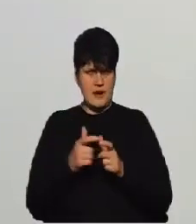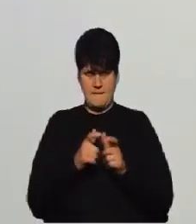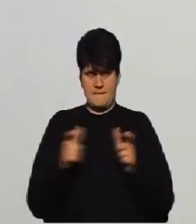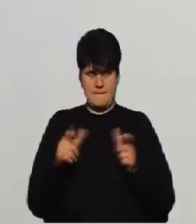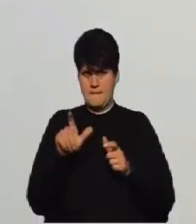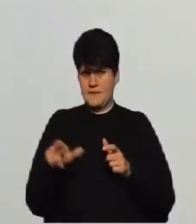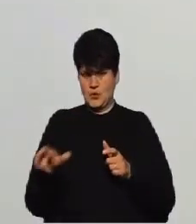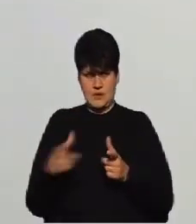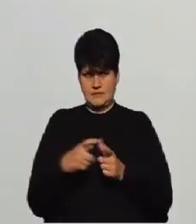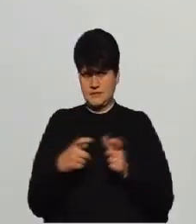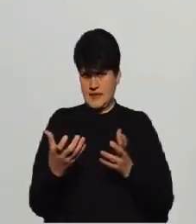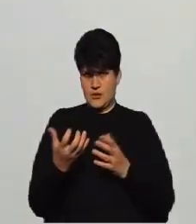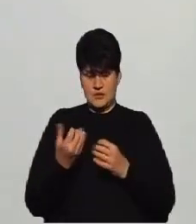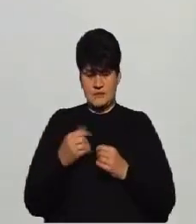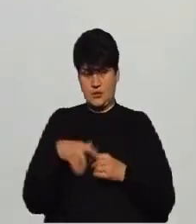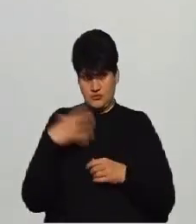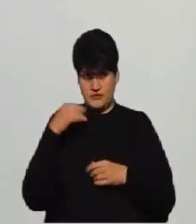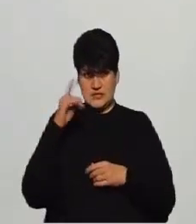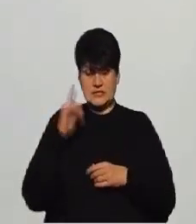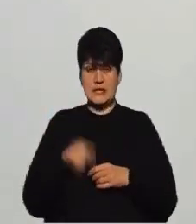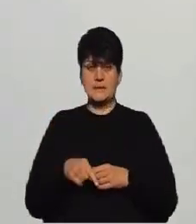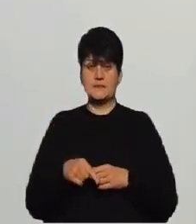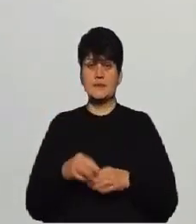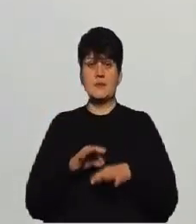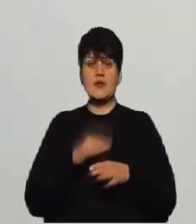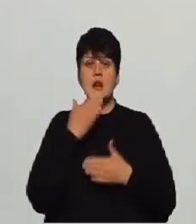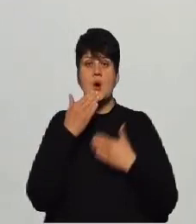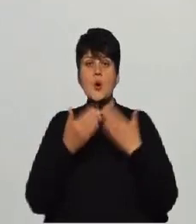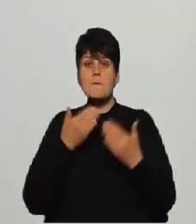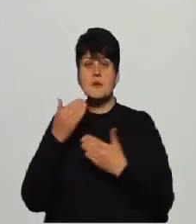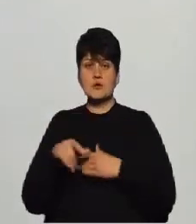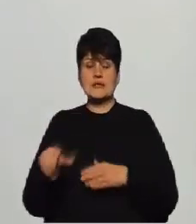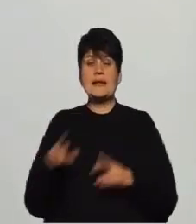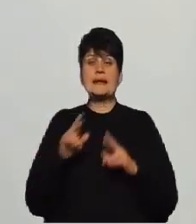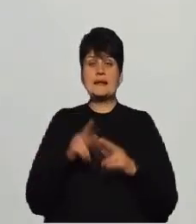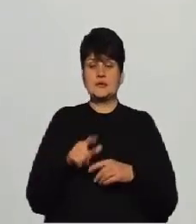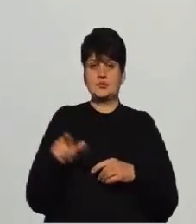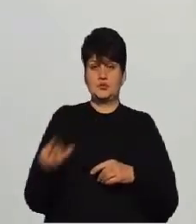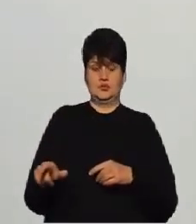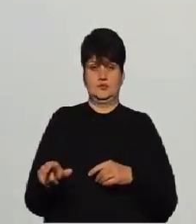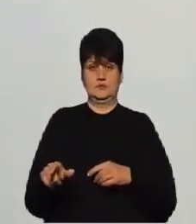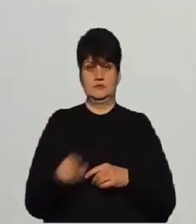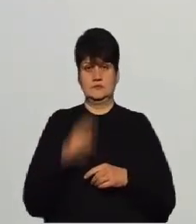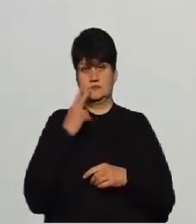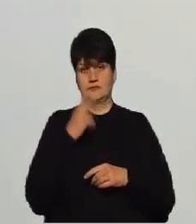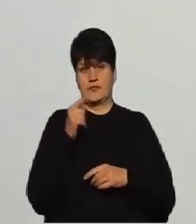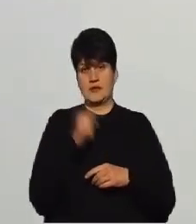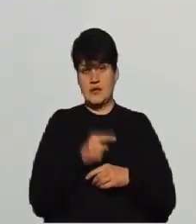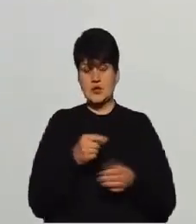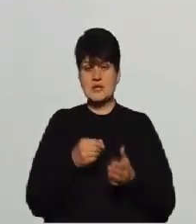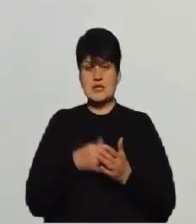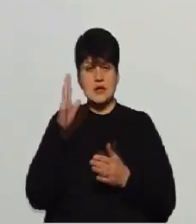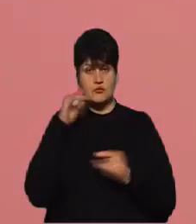вже знають. Ми провели невелике опитування, як саме жителі краю відреагували на те, що ціна на воду зросла.